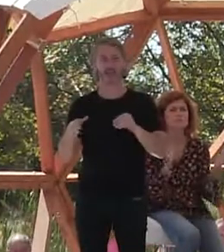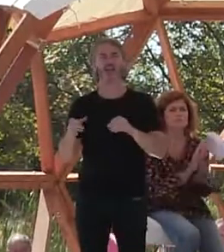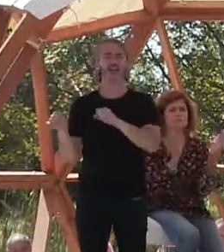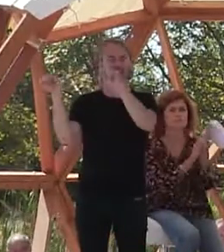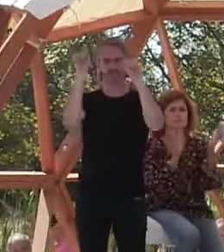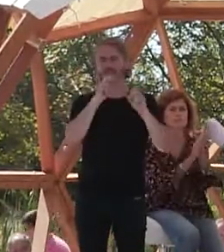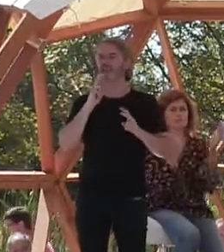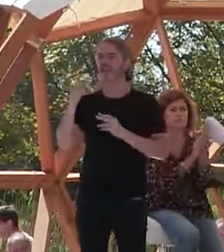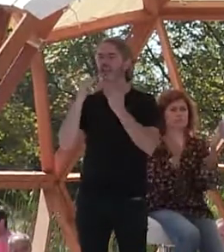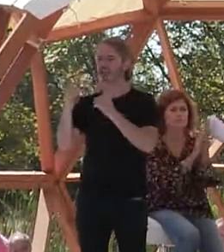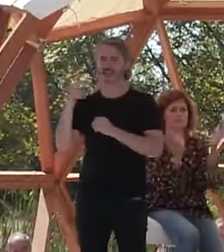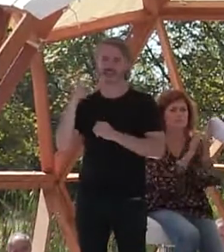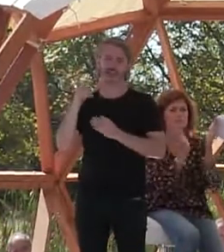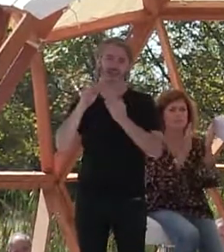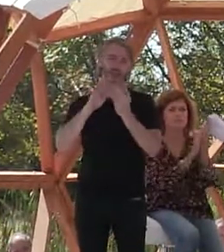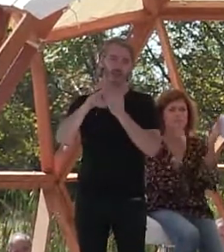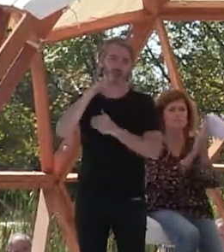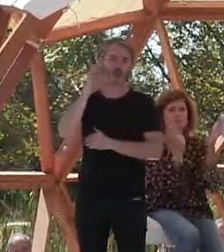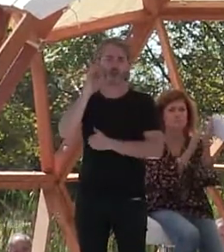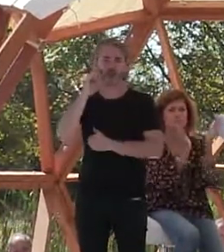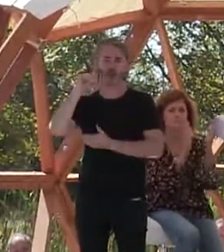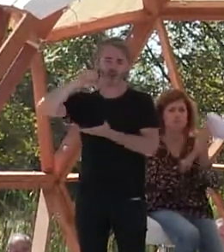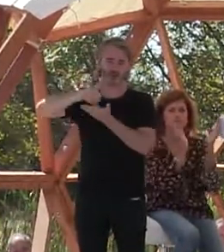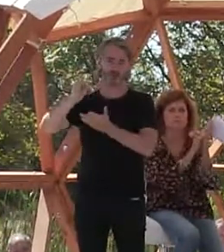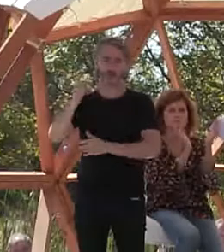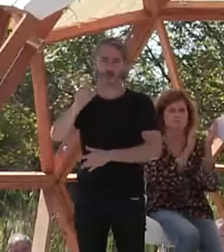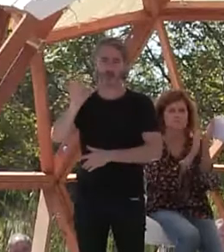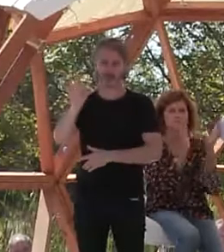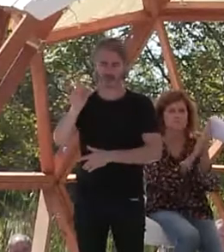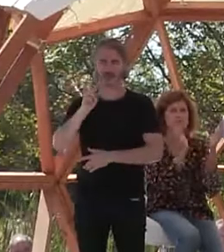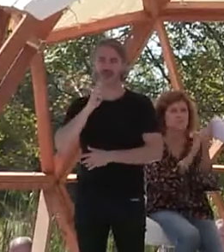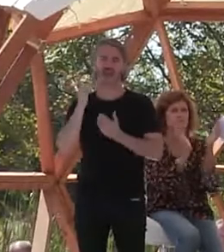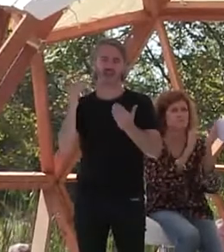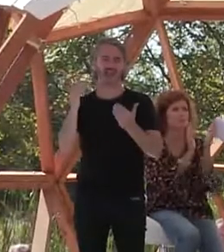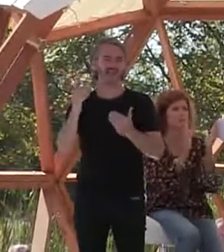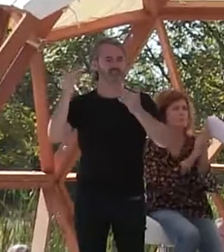Gràcies, veïns i veïnes de Valls. Moltes gràcies.